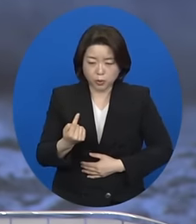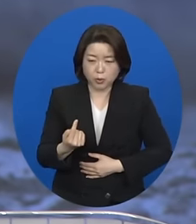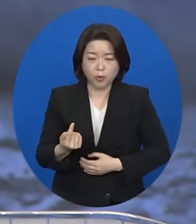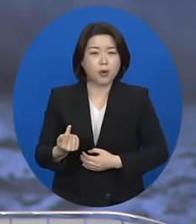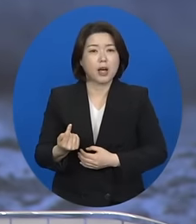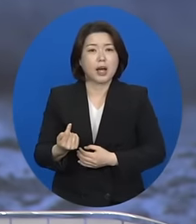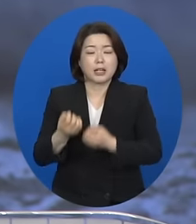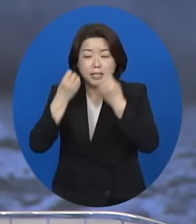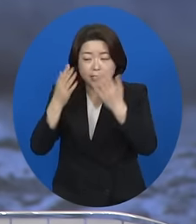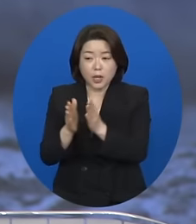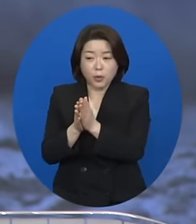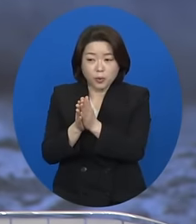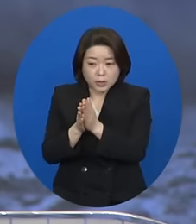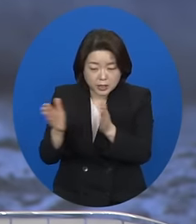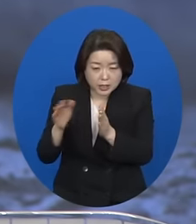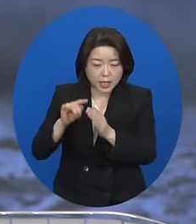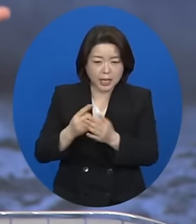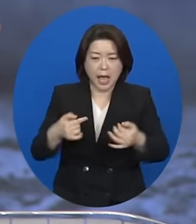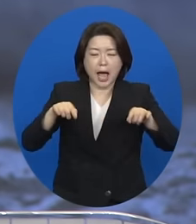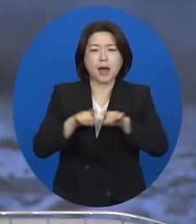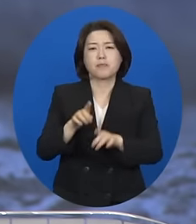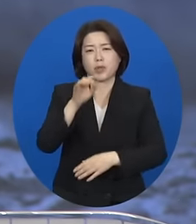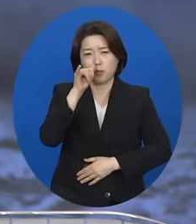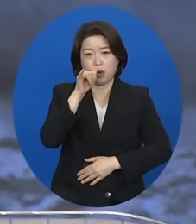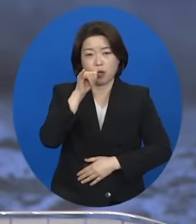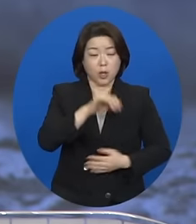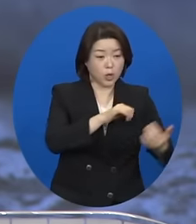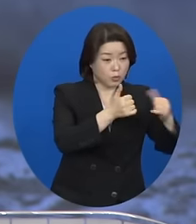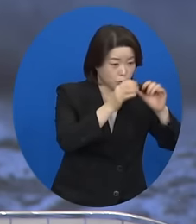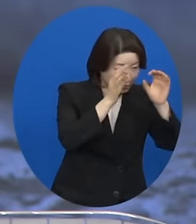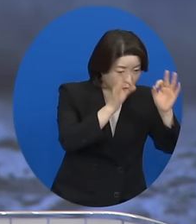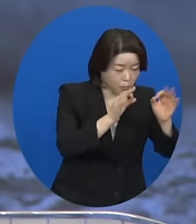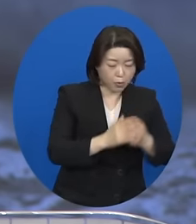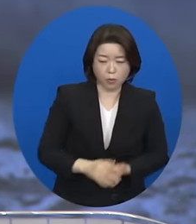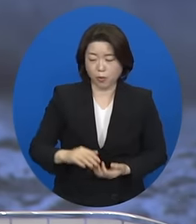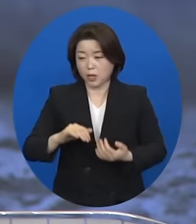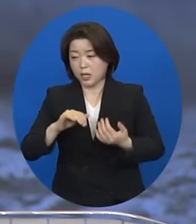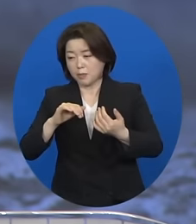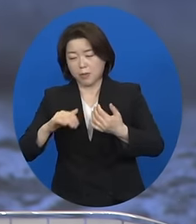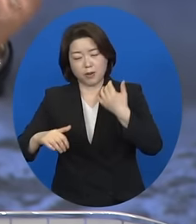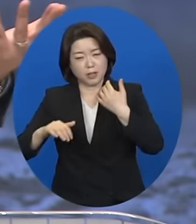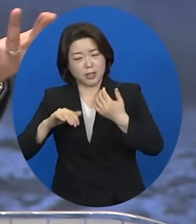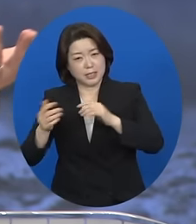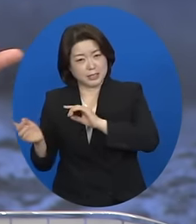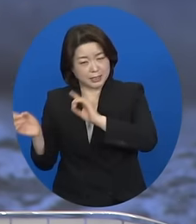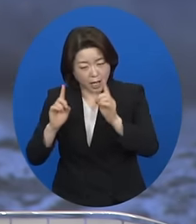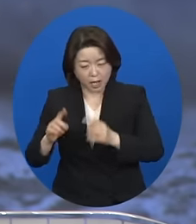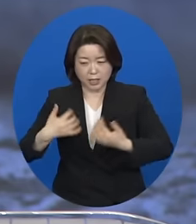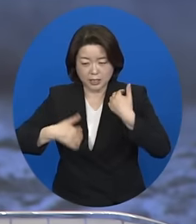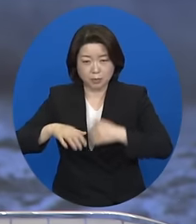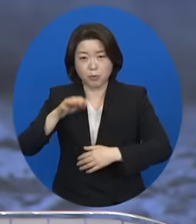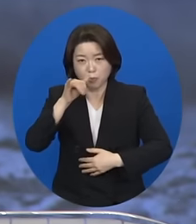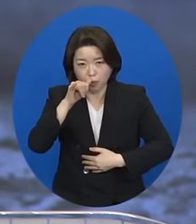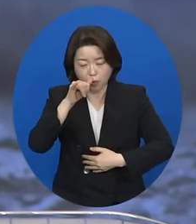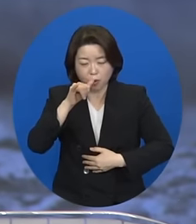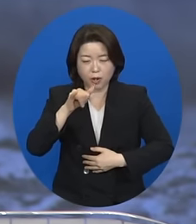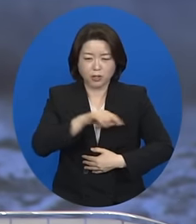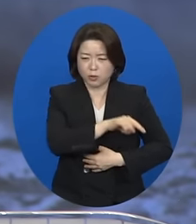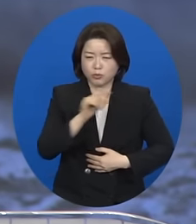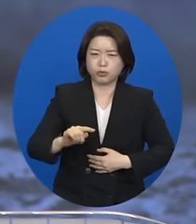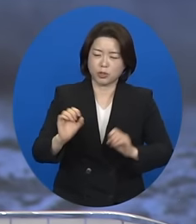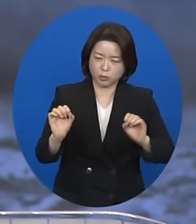살고 있어요 우리는 생명도 보고 기쁨도 보지만 동시에 절망과 때론이 죽음의 모습도 볼